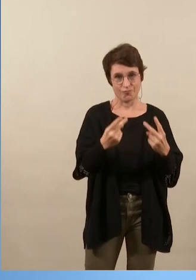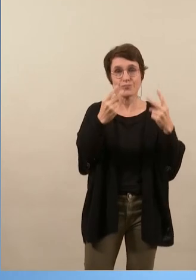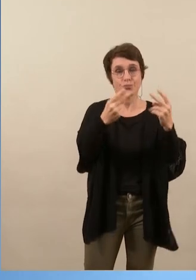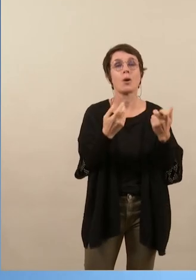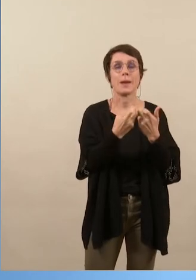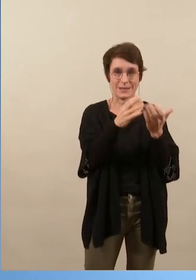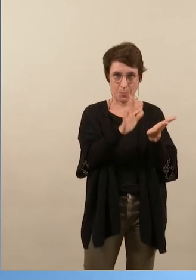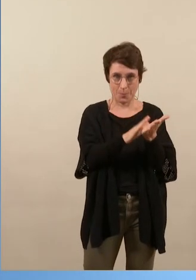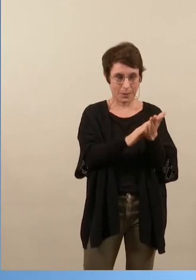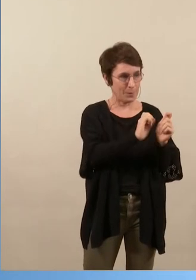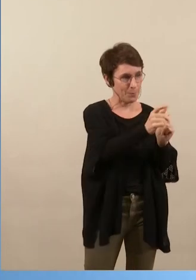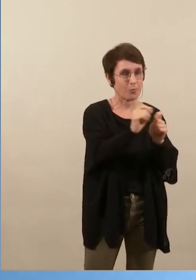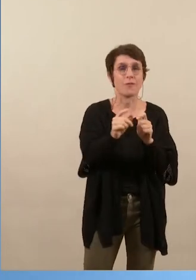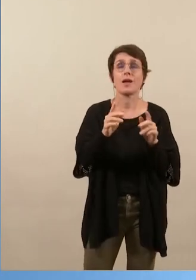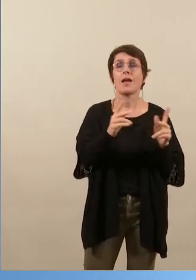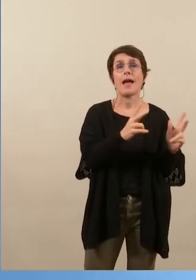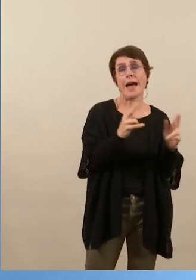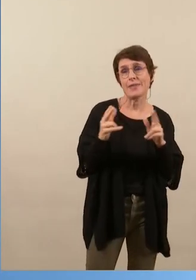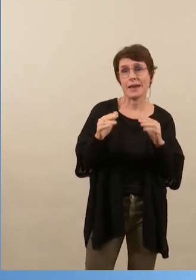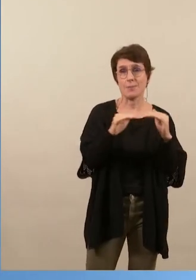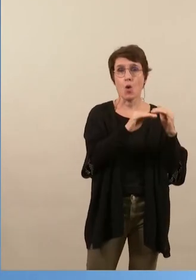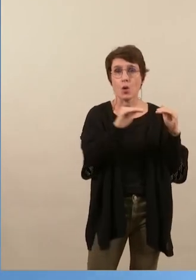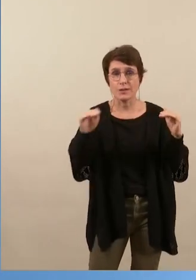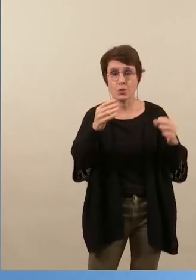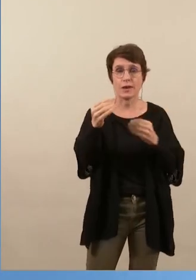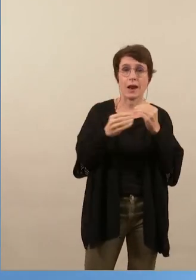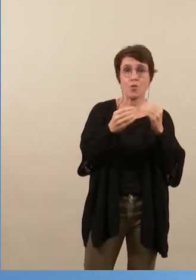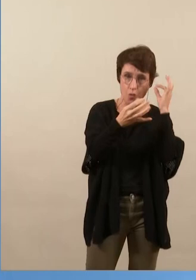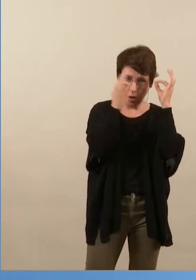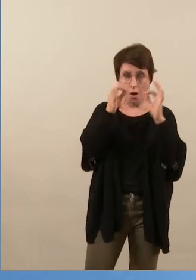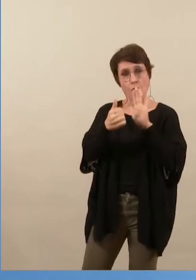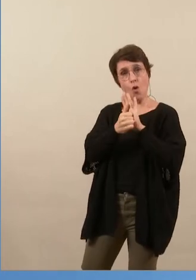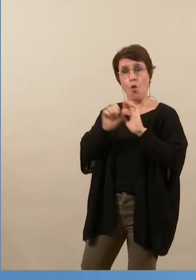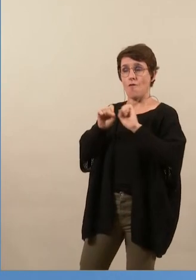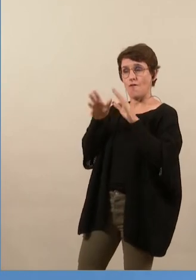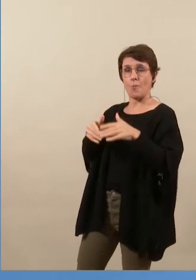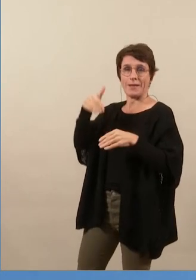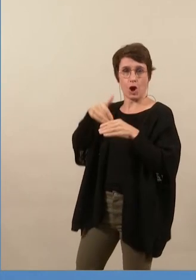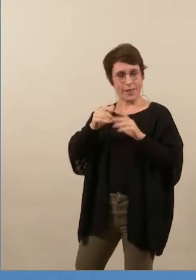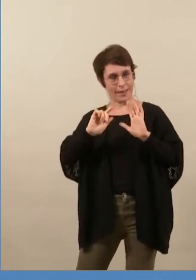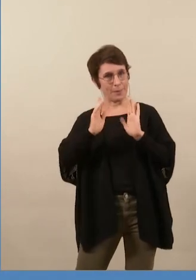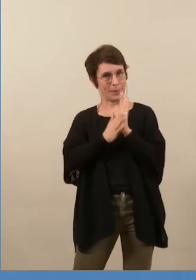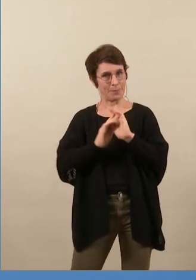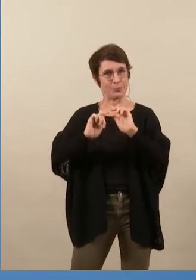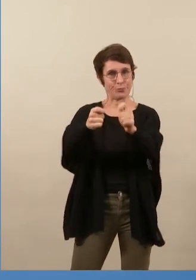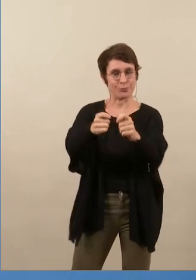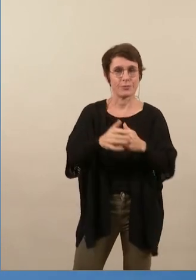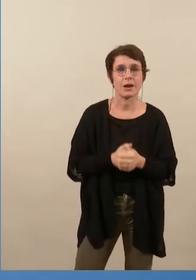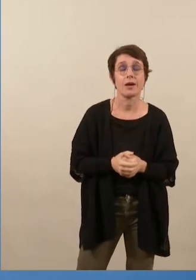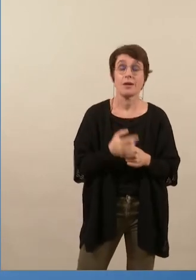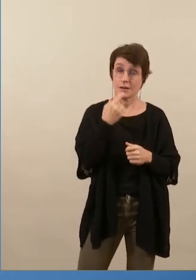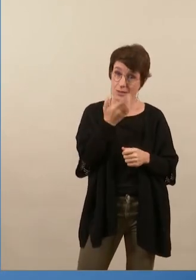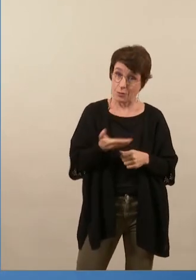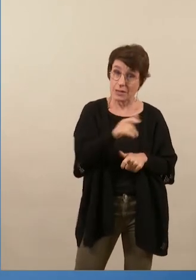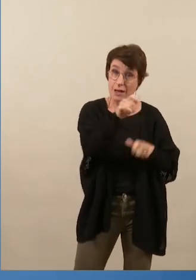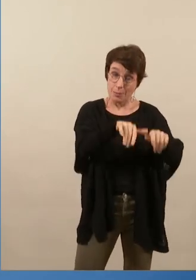l'intérim horizontal ou euh au rôle de formateur interne pour mieux reconnaître toutes les missions complémentaires que les agents sont amenés à prendre